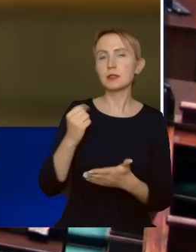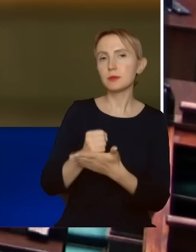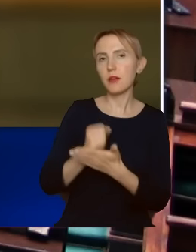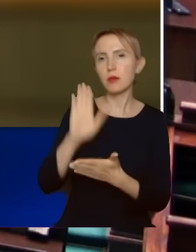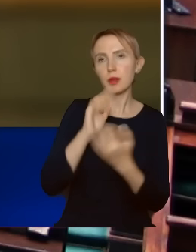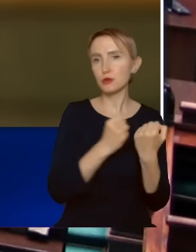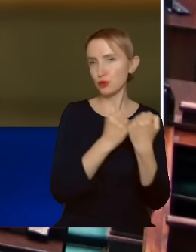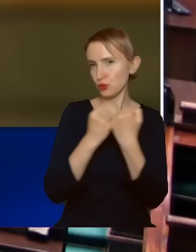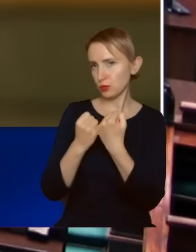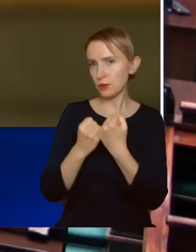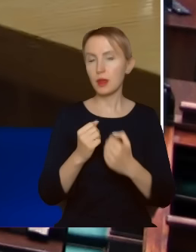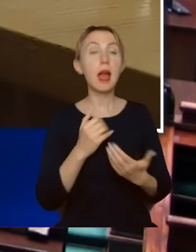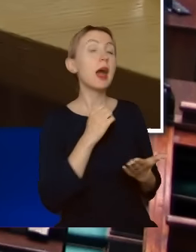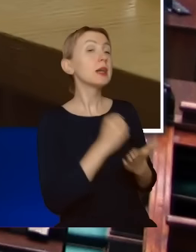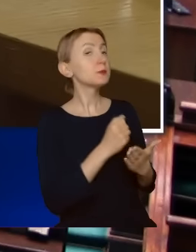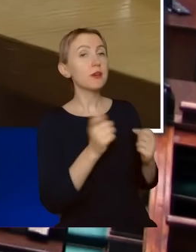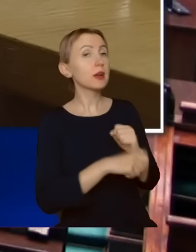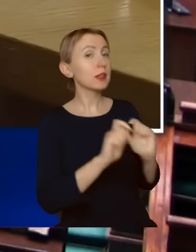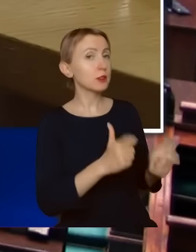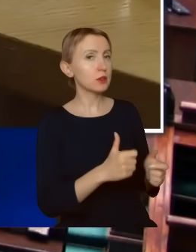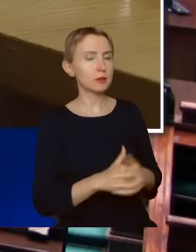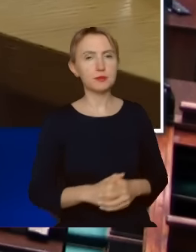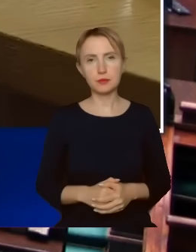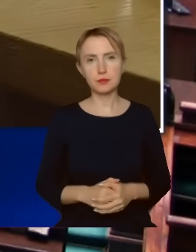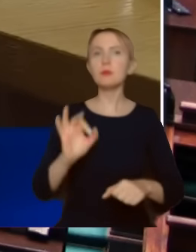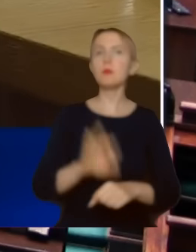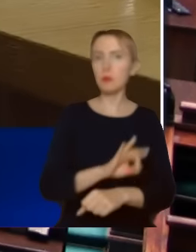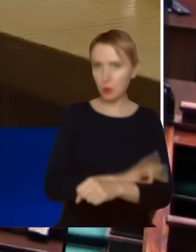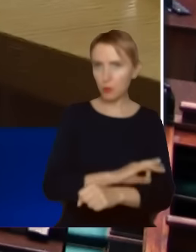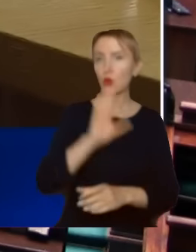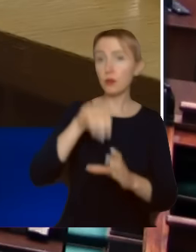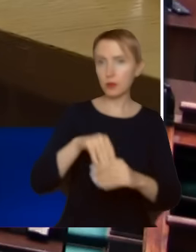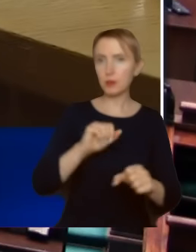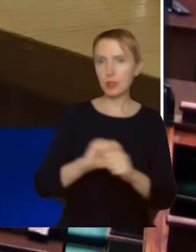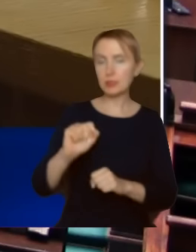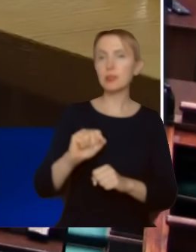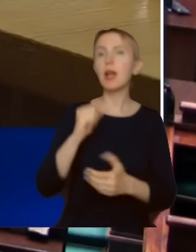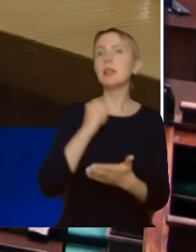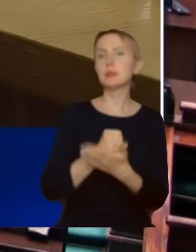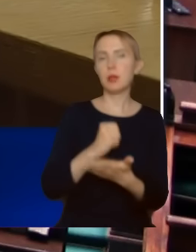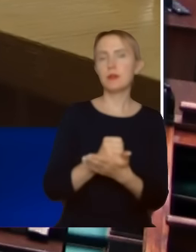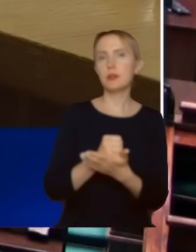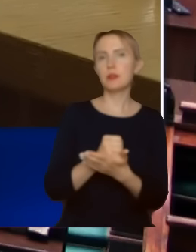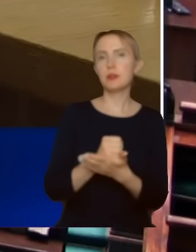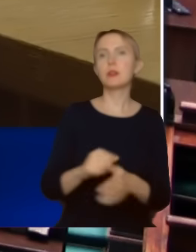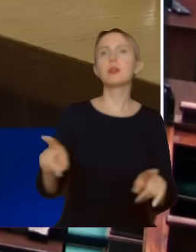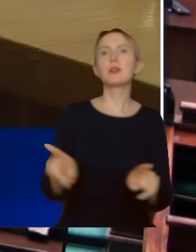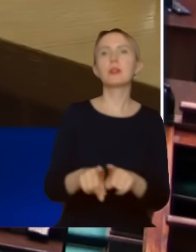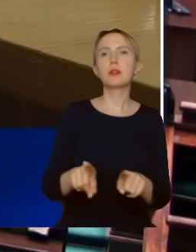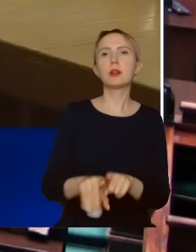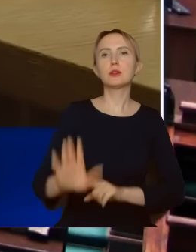sprawami karnymi tak tak nasz projekt przewiduje że te sprawy również